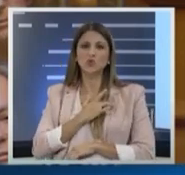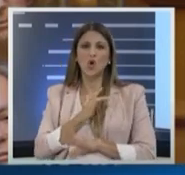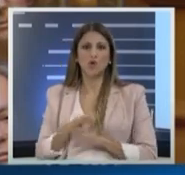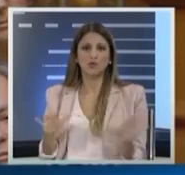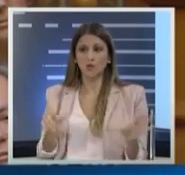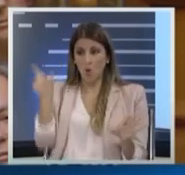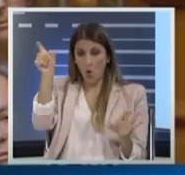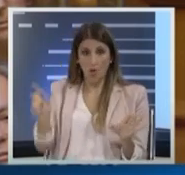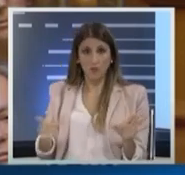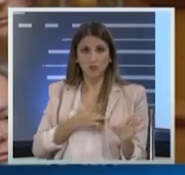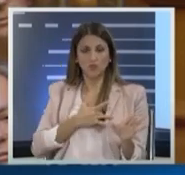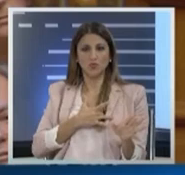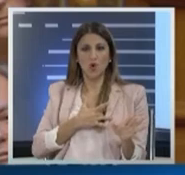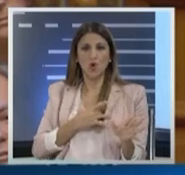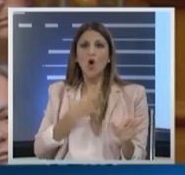μέσα από την